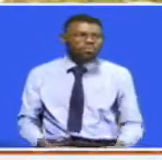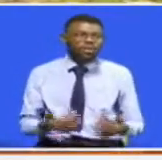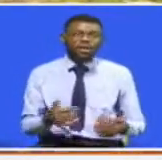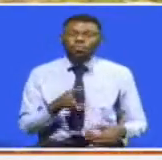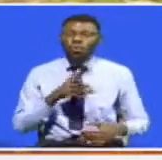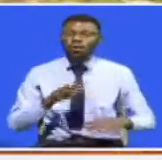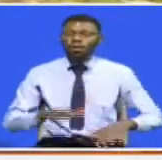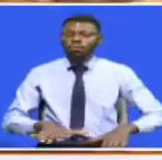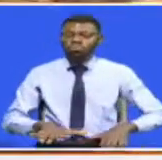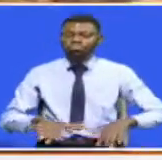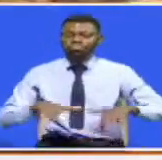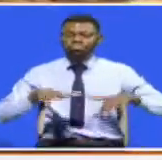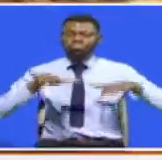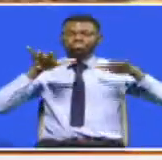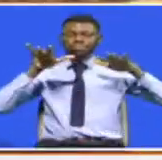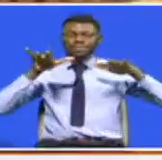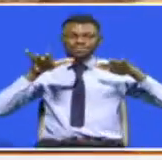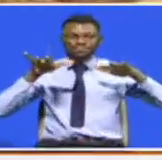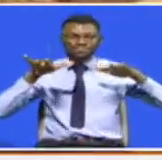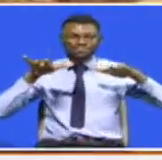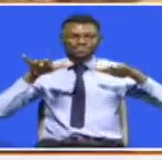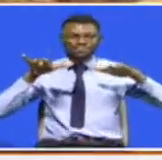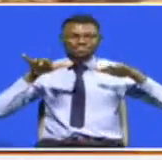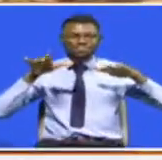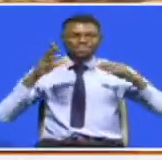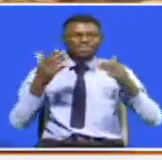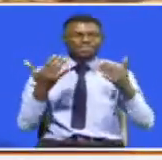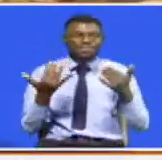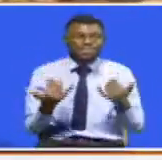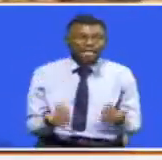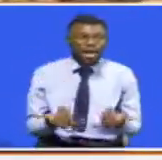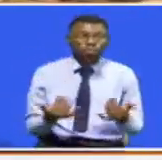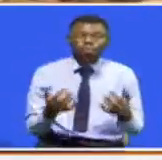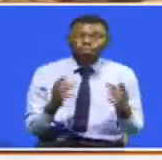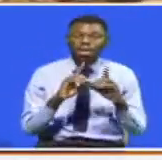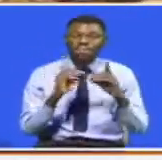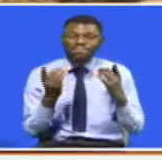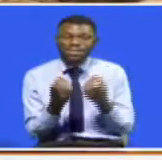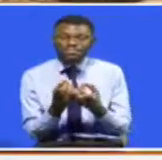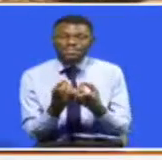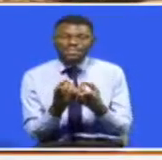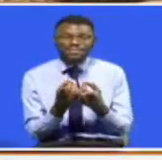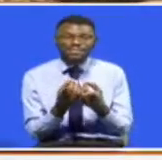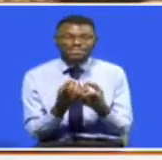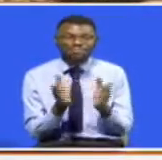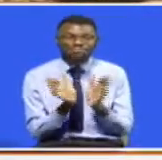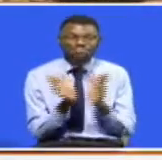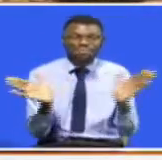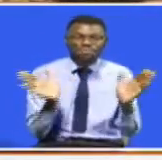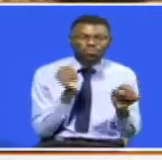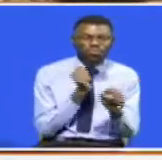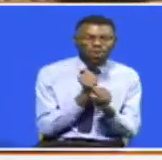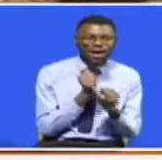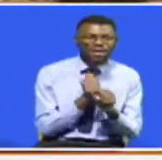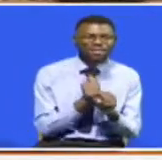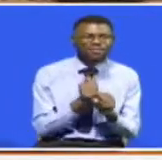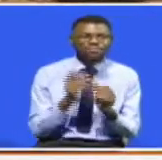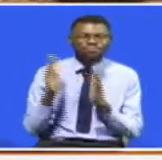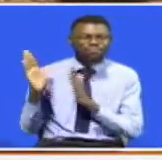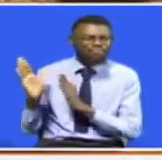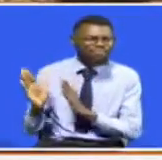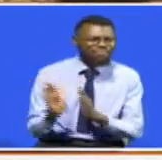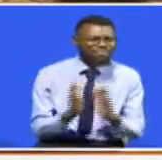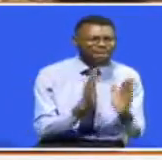the lowlands. Tumejitokeza kama departments of roads, transport and public works kujipanga kulingana